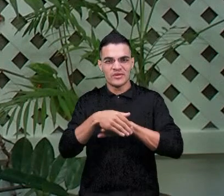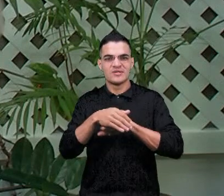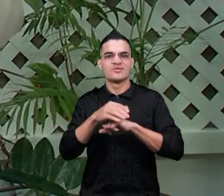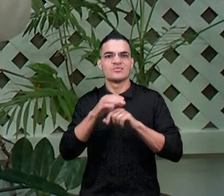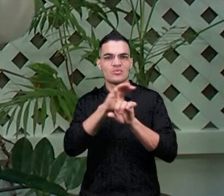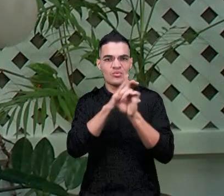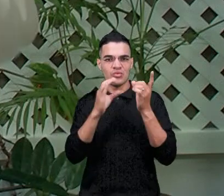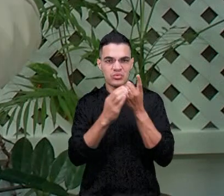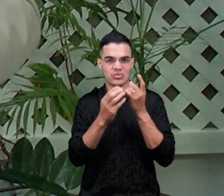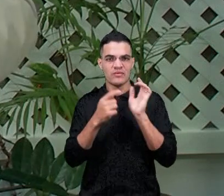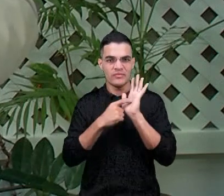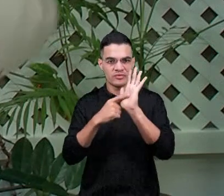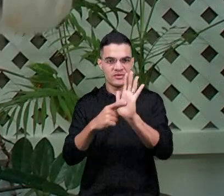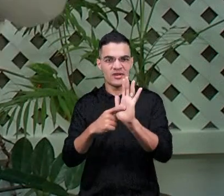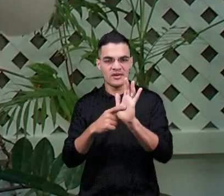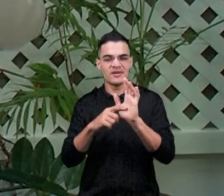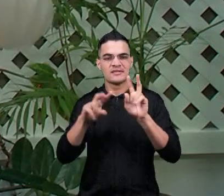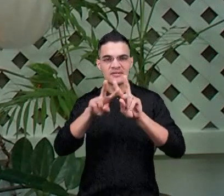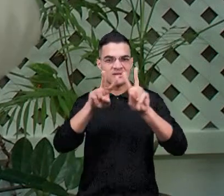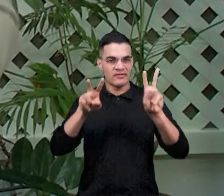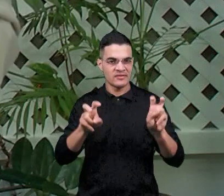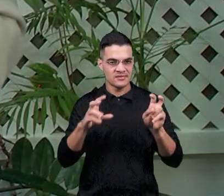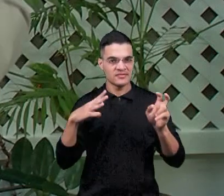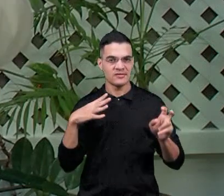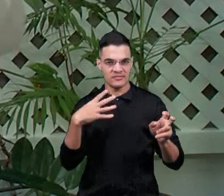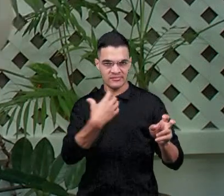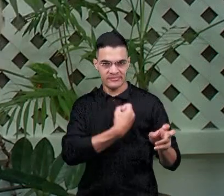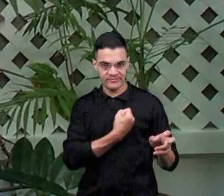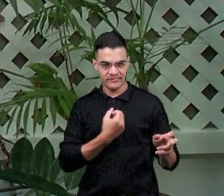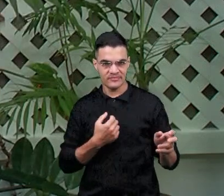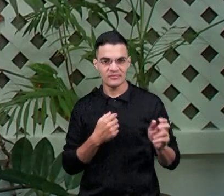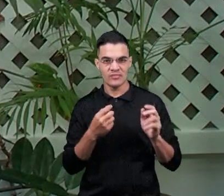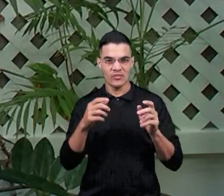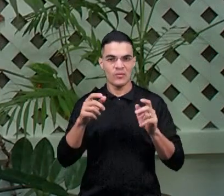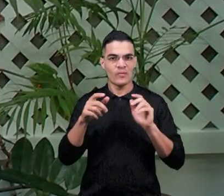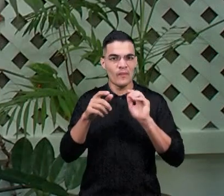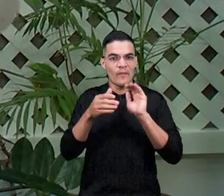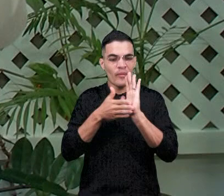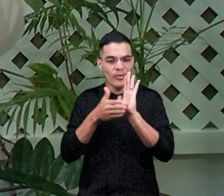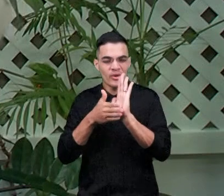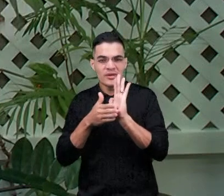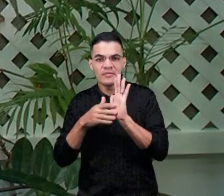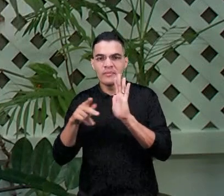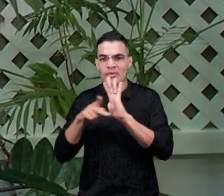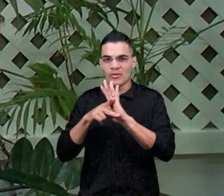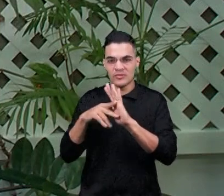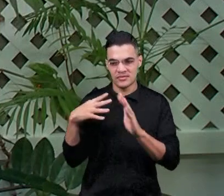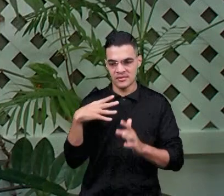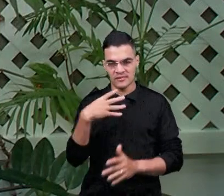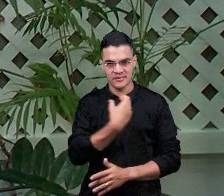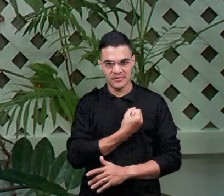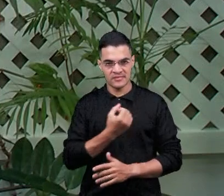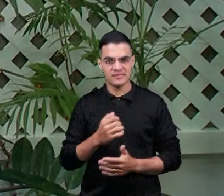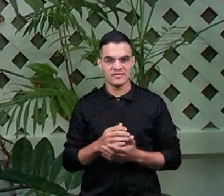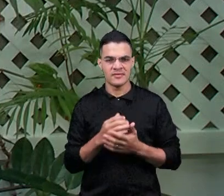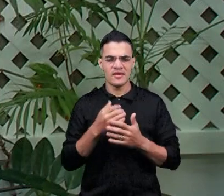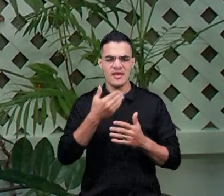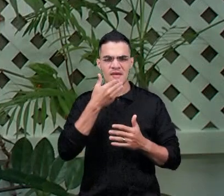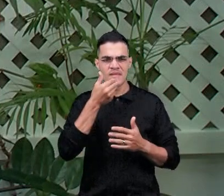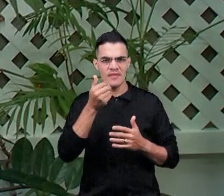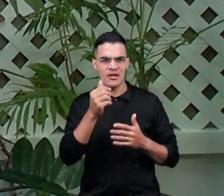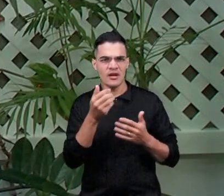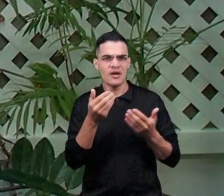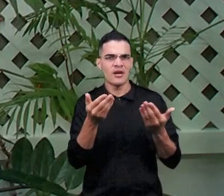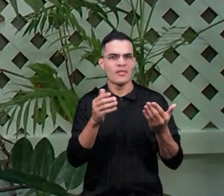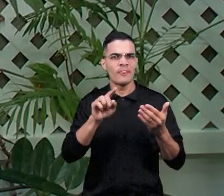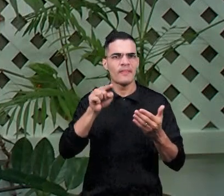un abordage sur le salut, sur le projet de salut, pour éclaircir un peu mieux les frères et sœurs. Les